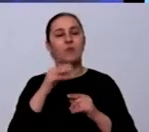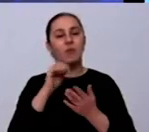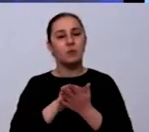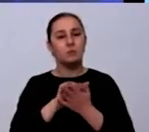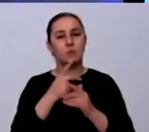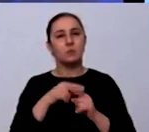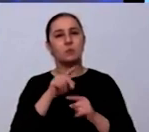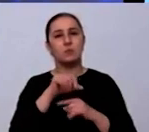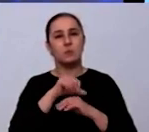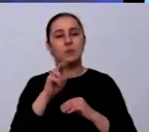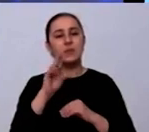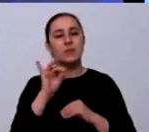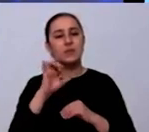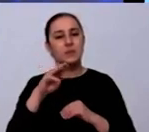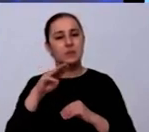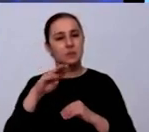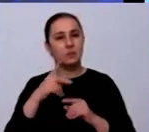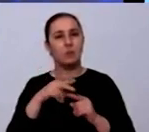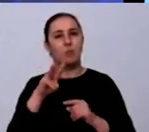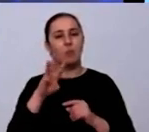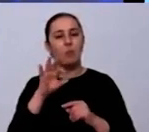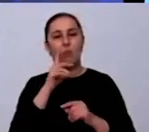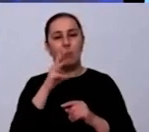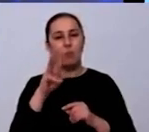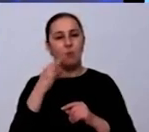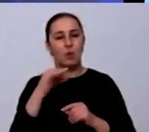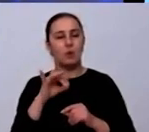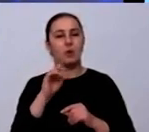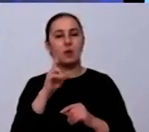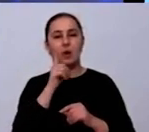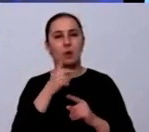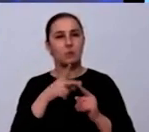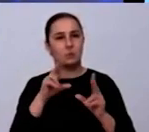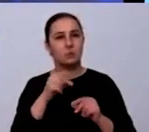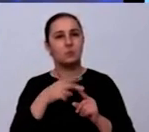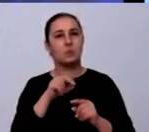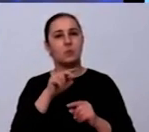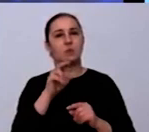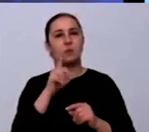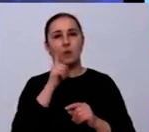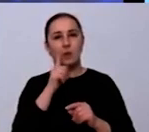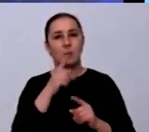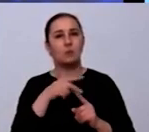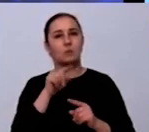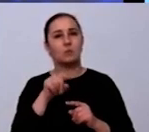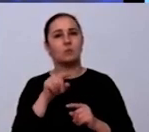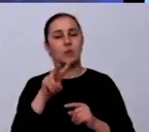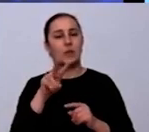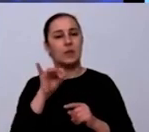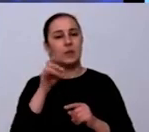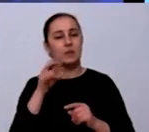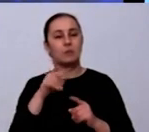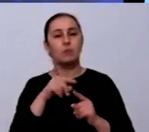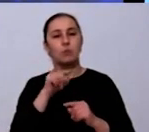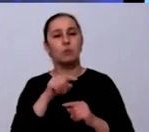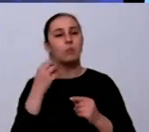eng asosiysi kist, ya'ni mo'yqalam hisoblanadi. Demak, keyingisi qalam, keyingisi liniya.